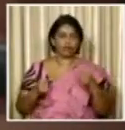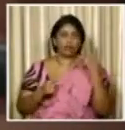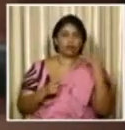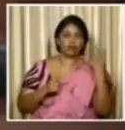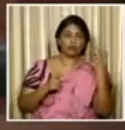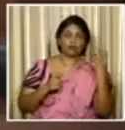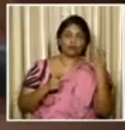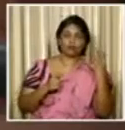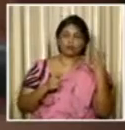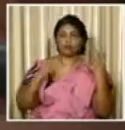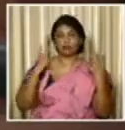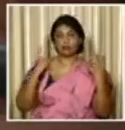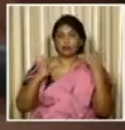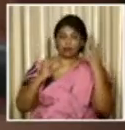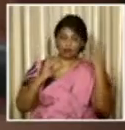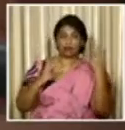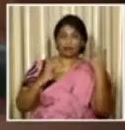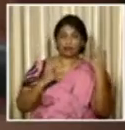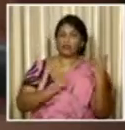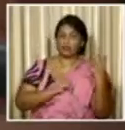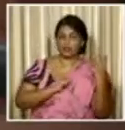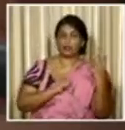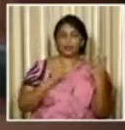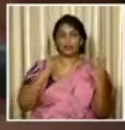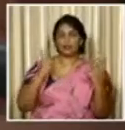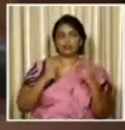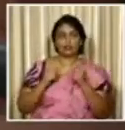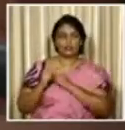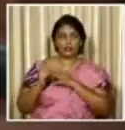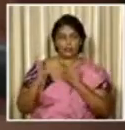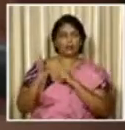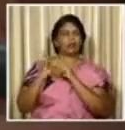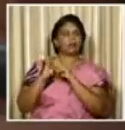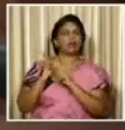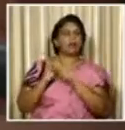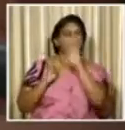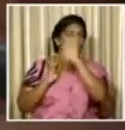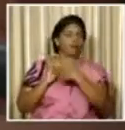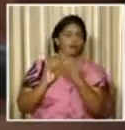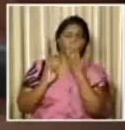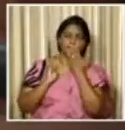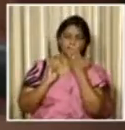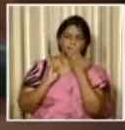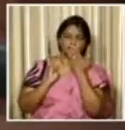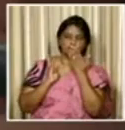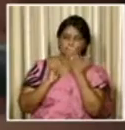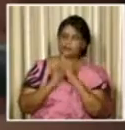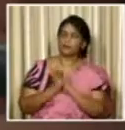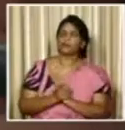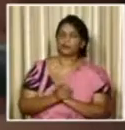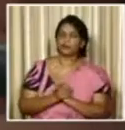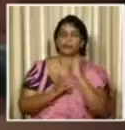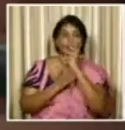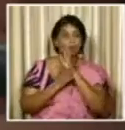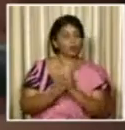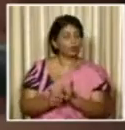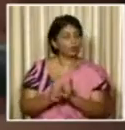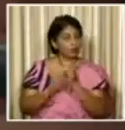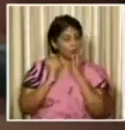දෙන්නෙක් පක්ෂයි හතර දෙනෙක් පක්ෂයි දෙන්නෙක් විරුද්ධයි දෙන්නෙක් නිහඬයි ව්‍යවස්ථාව